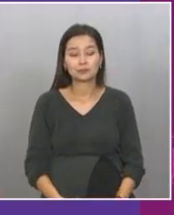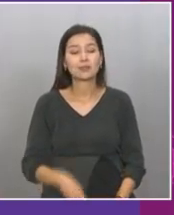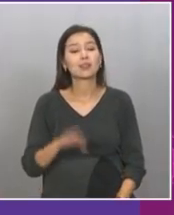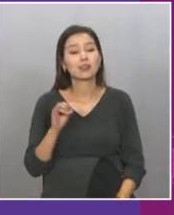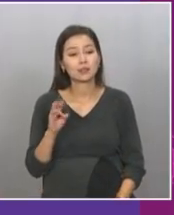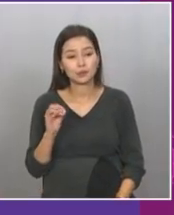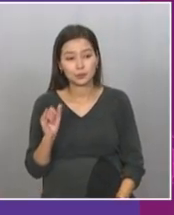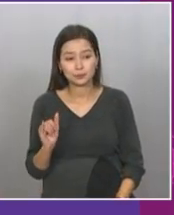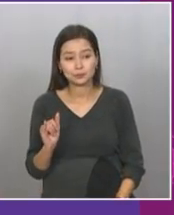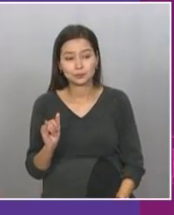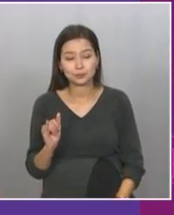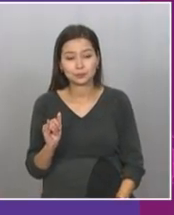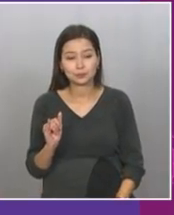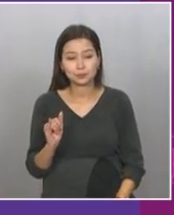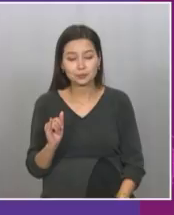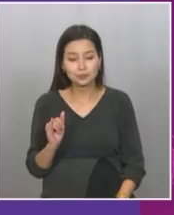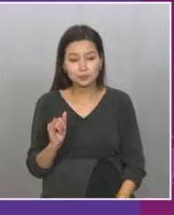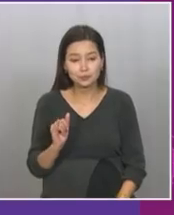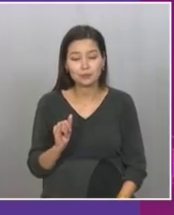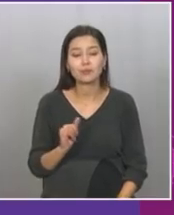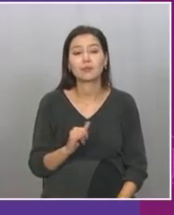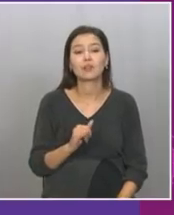Теңеу. Күміс